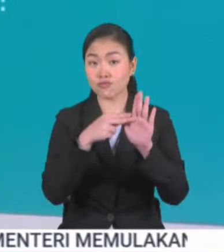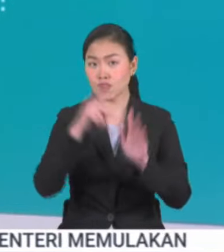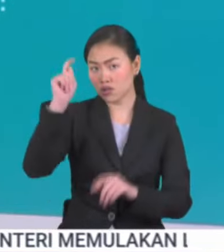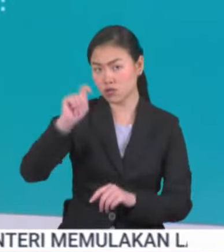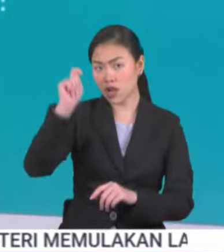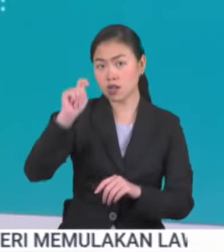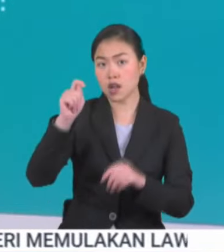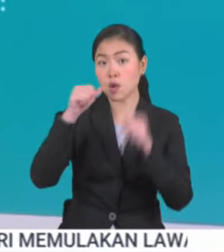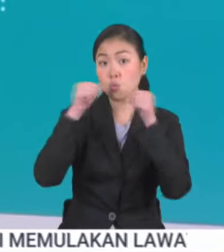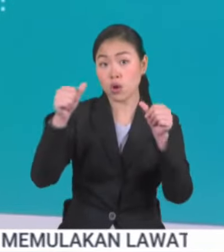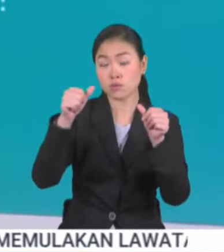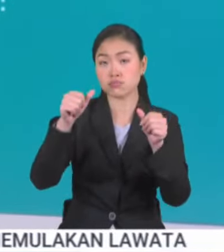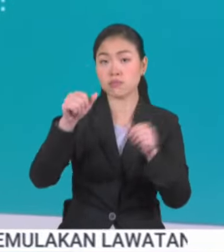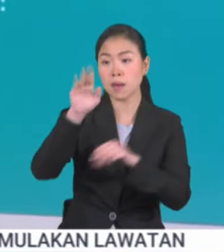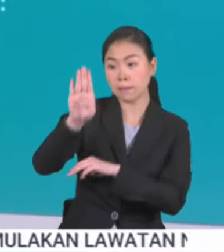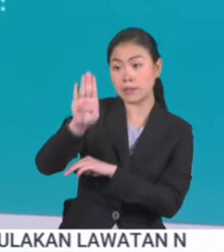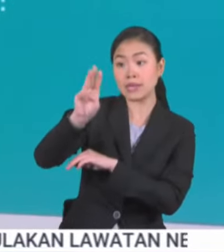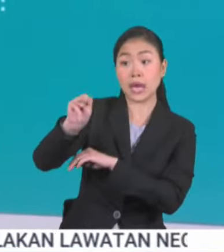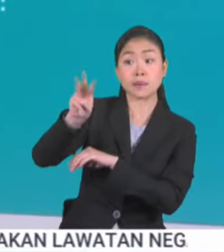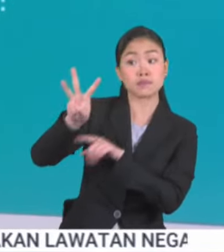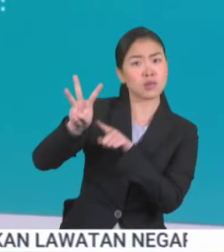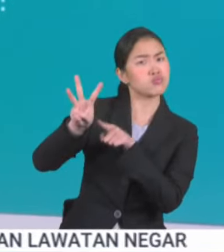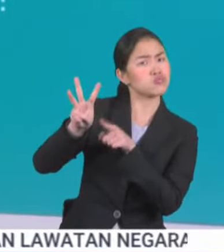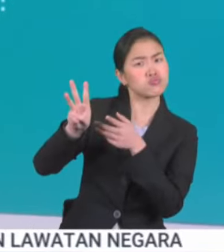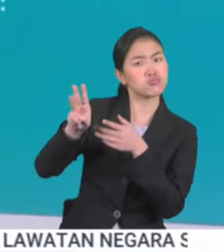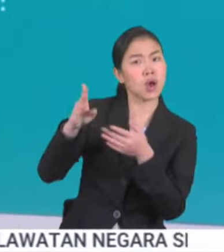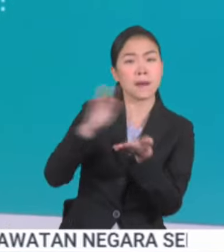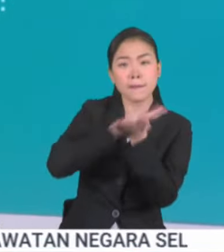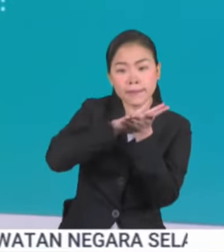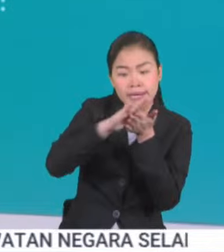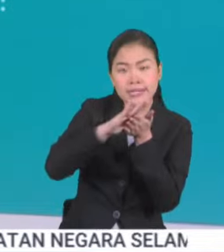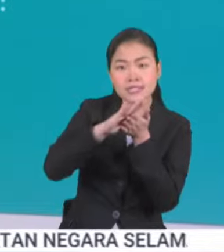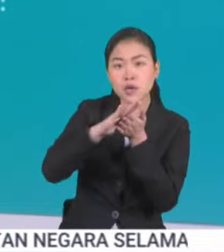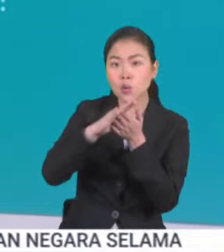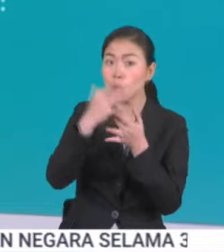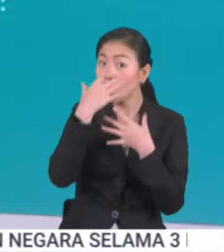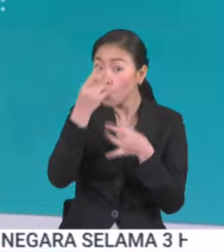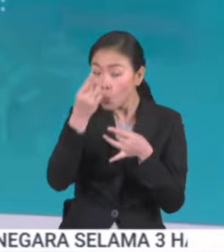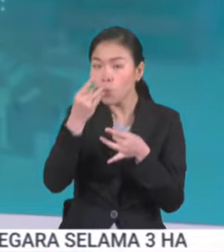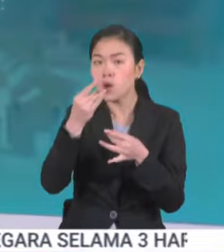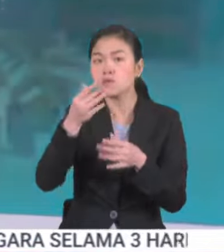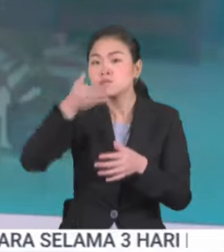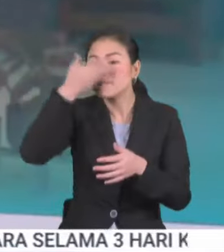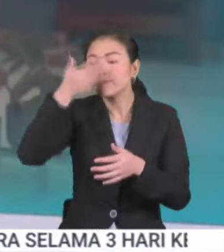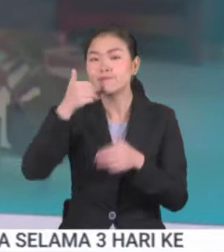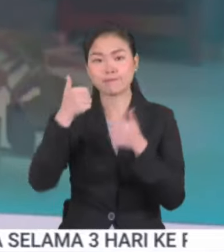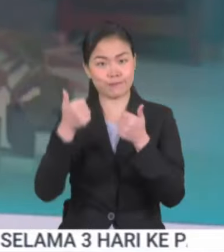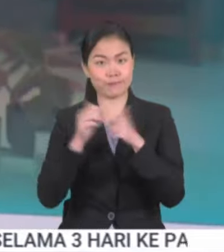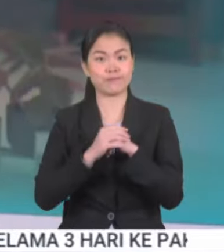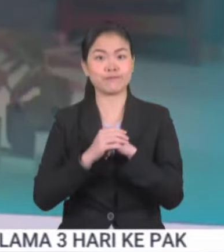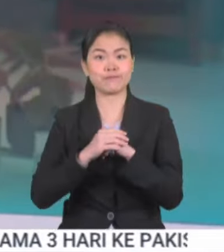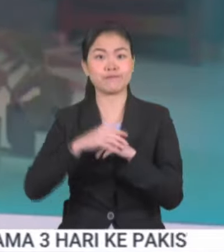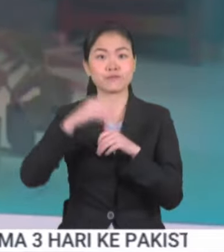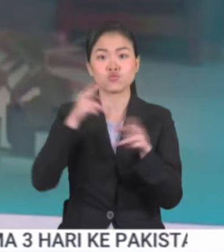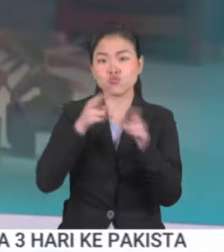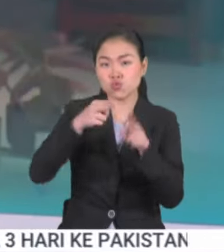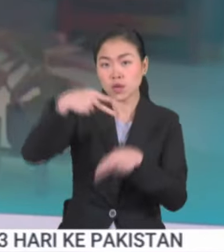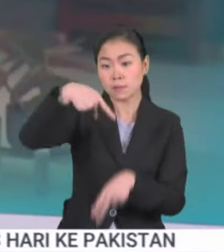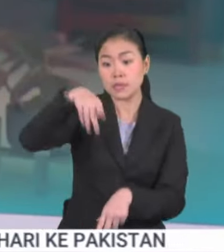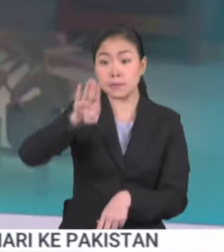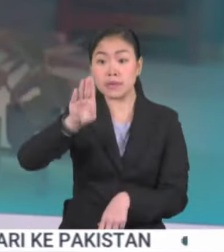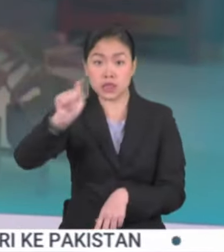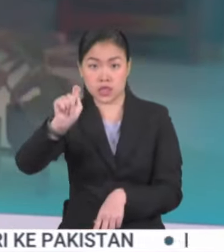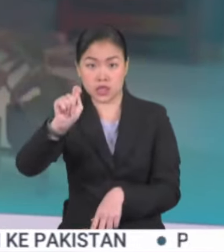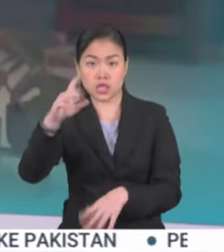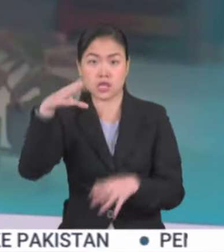menjenamakan tandas awam sebagai BMW iaitu bersih, menawan, wangi. Usaha pihak berkuasa tempatan PBB itu